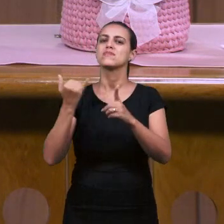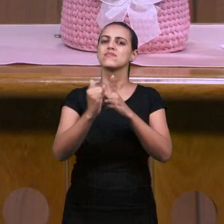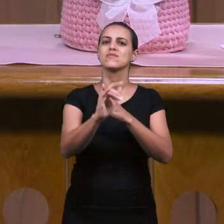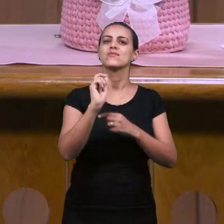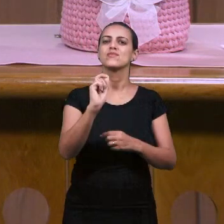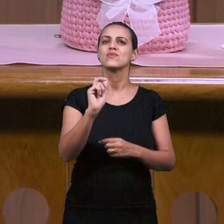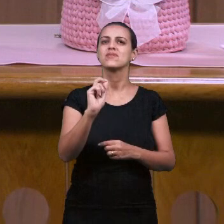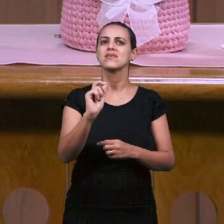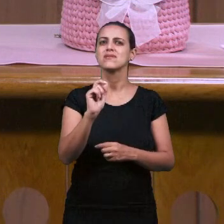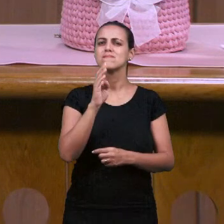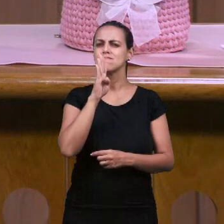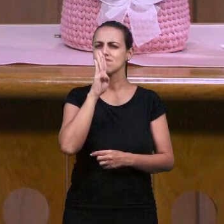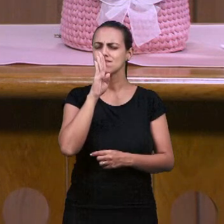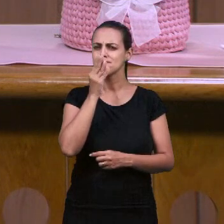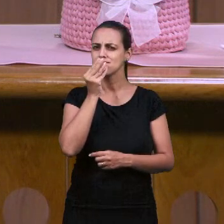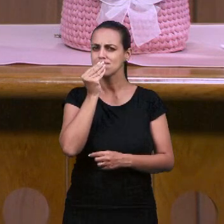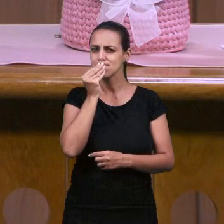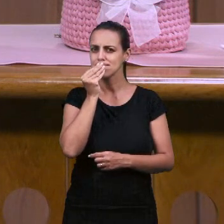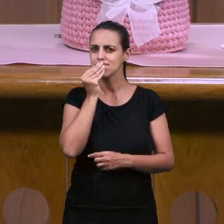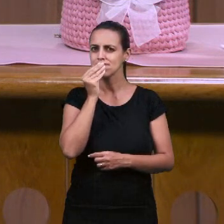de la silence, du sortie.